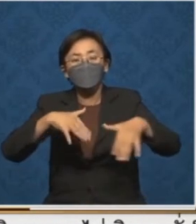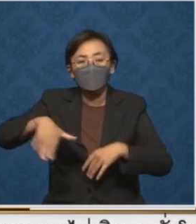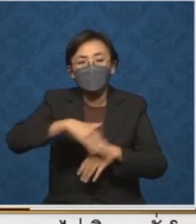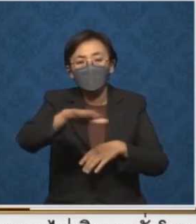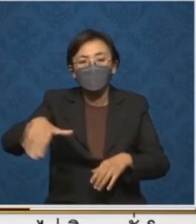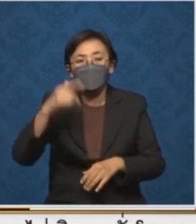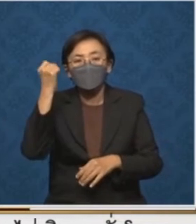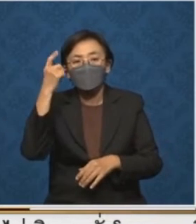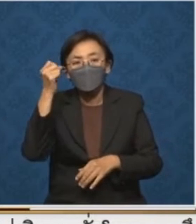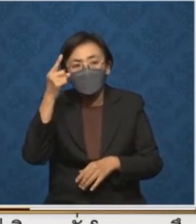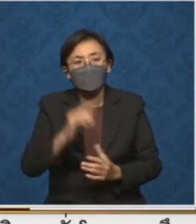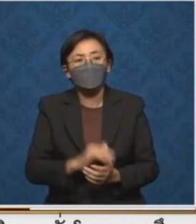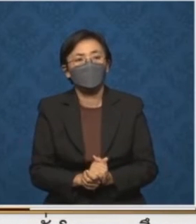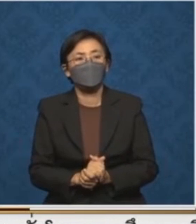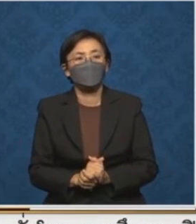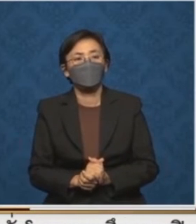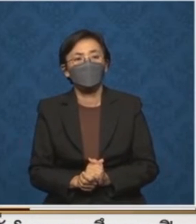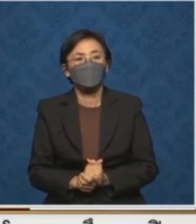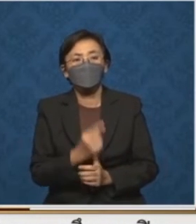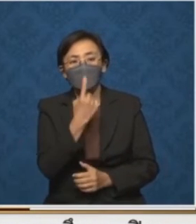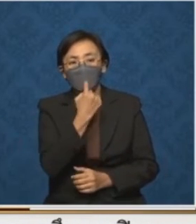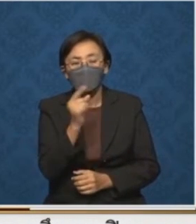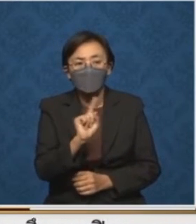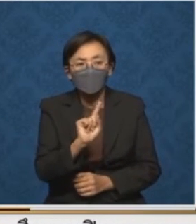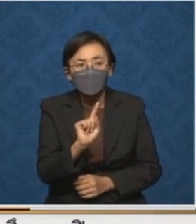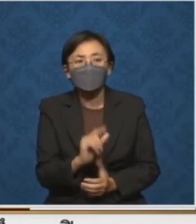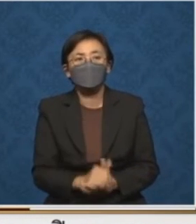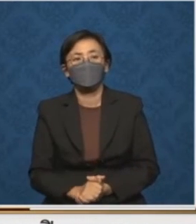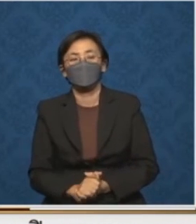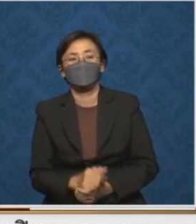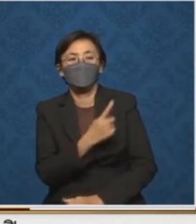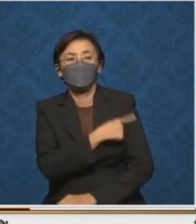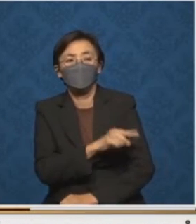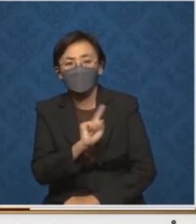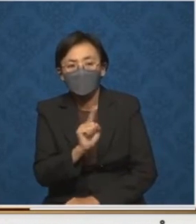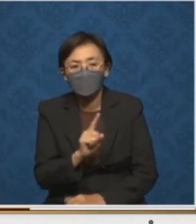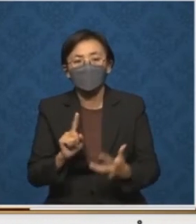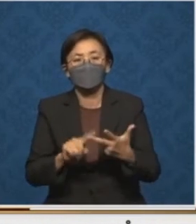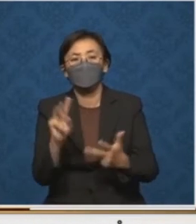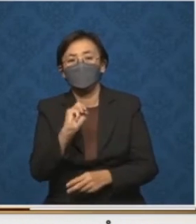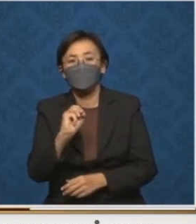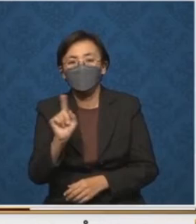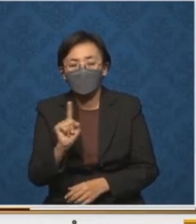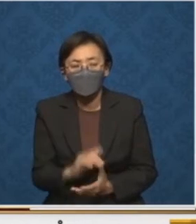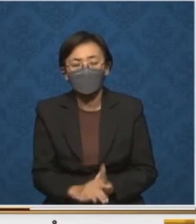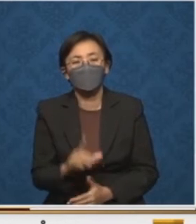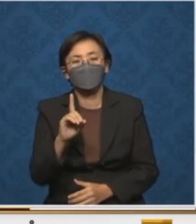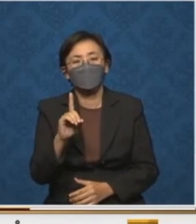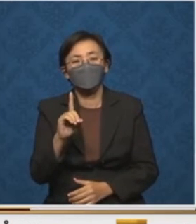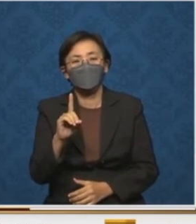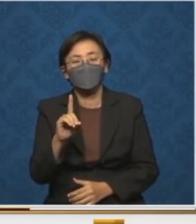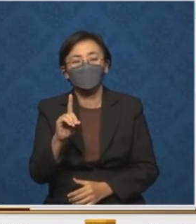ทัดมหาวิócิล์มะฮีดลทำการวิจัยว่าซื้นแหวะฉีดครบ 2 โดส